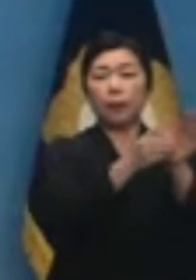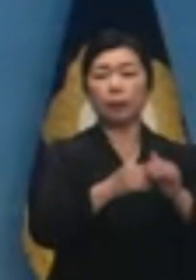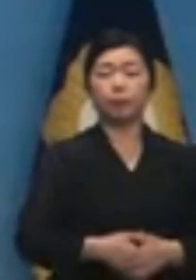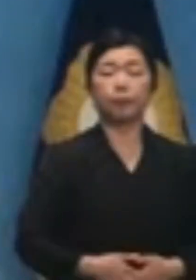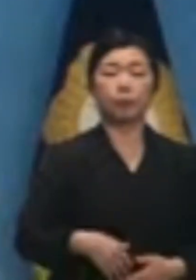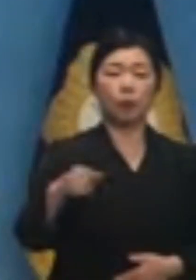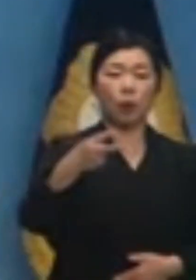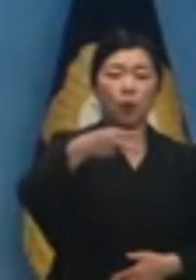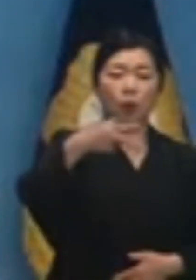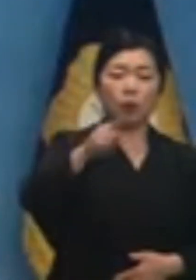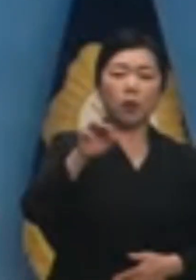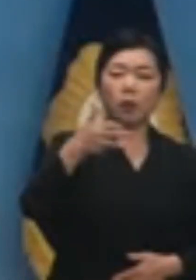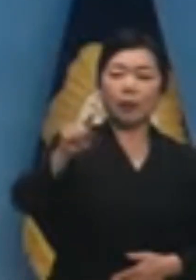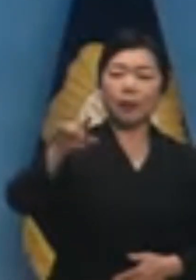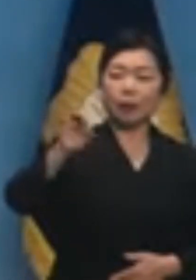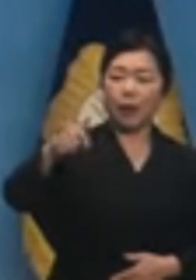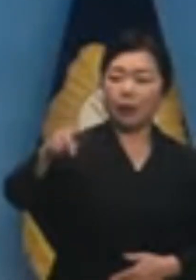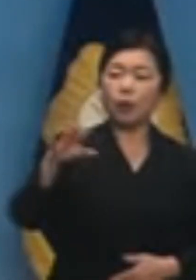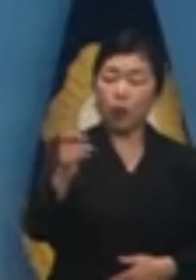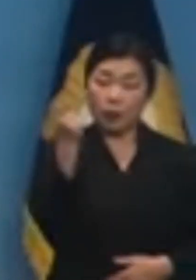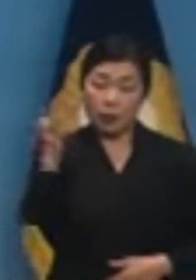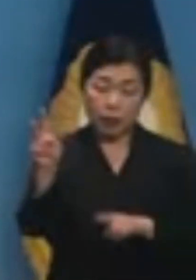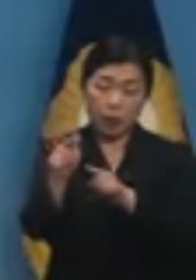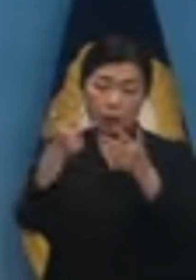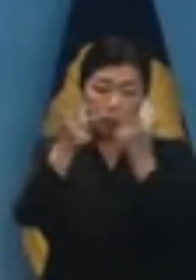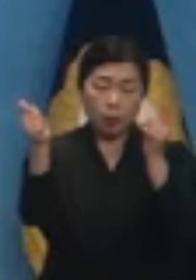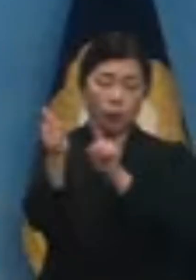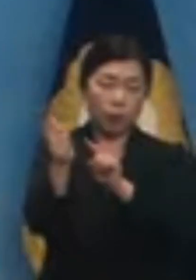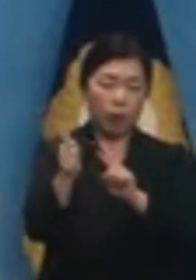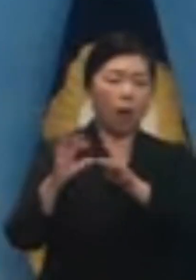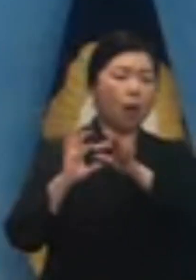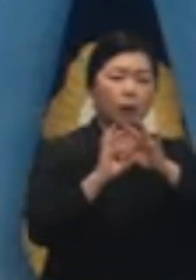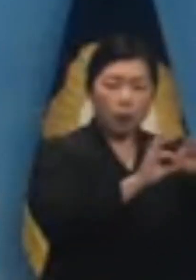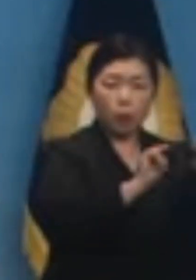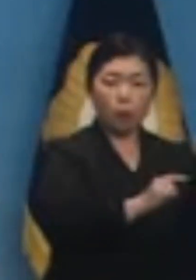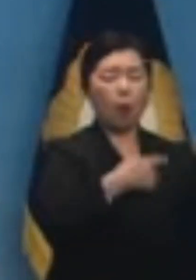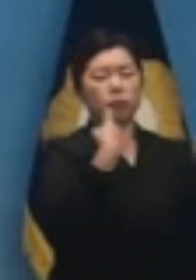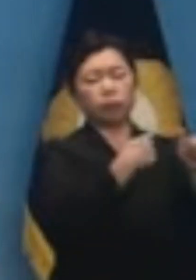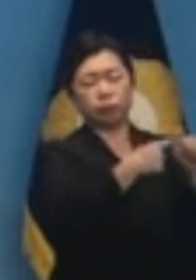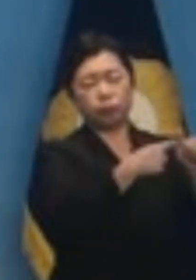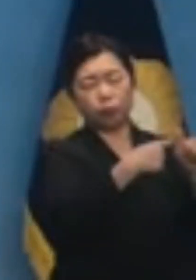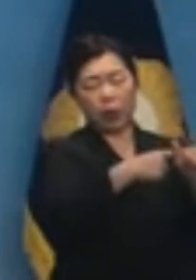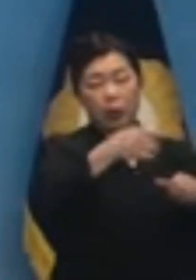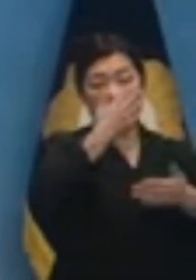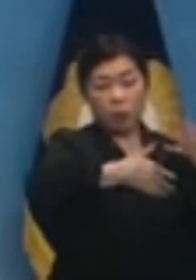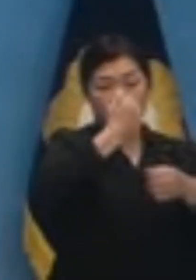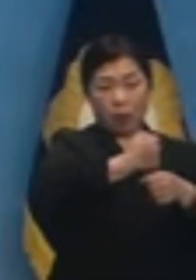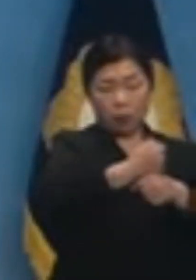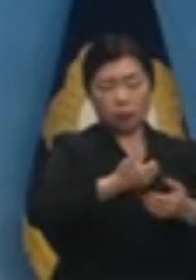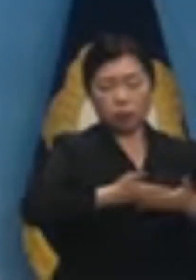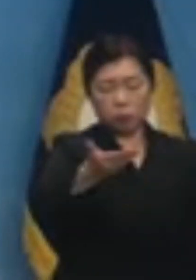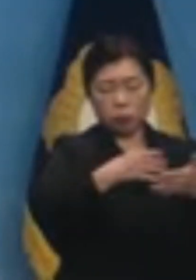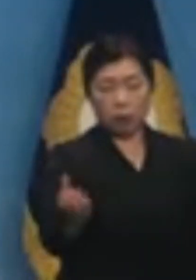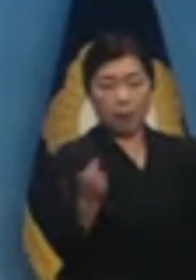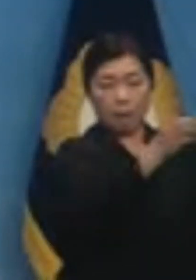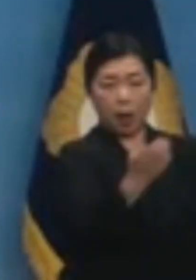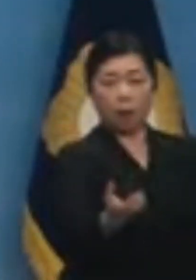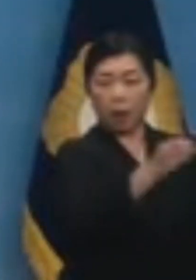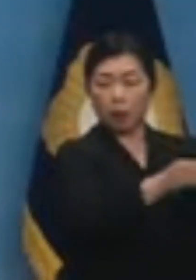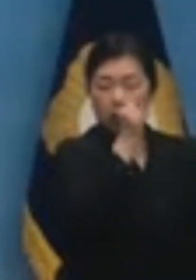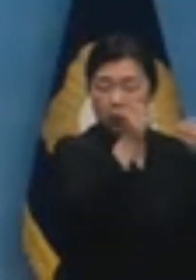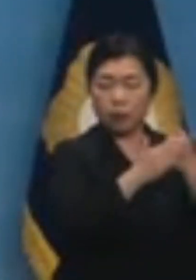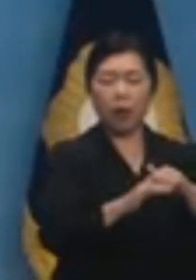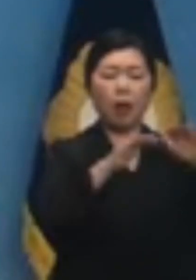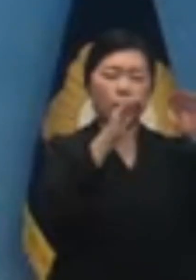또한 성창경 TV 역시 이재명 후보를 상대로 지속적인 비난성 콘텐츠를 게시하고 있어 동일한